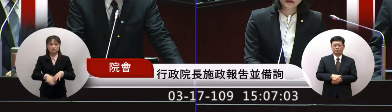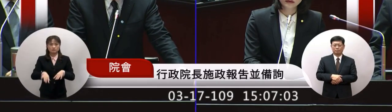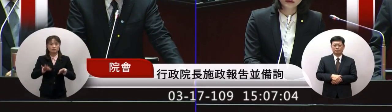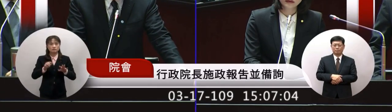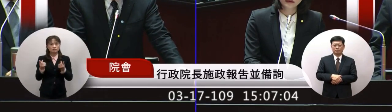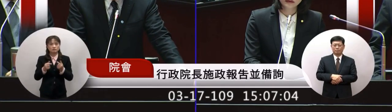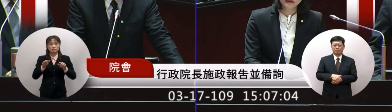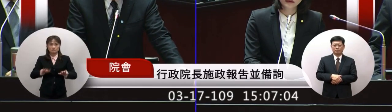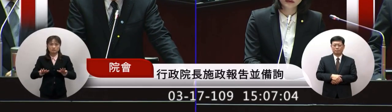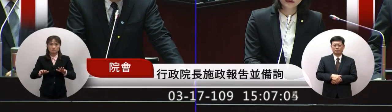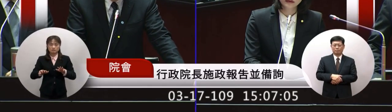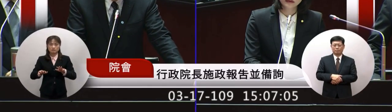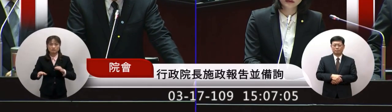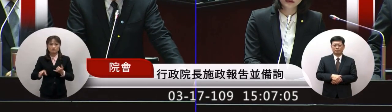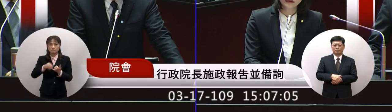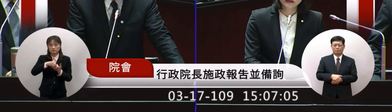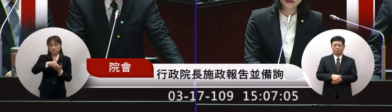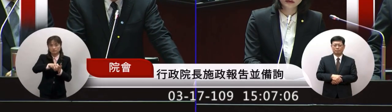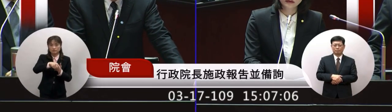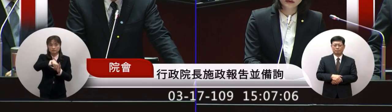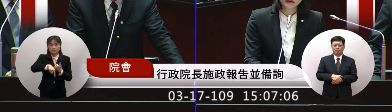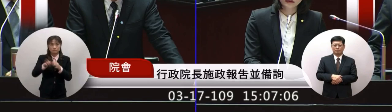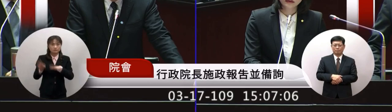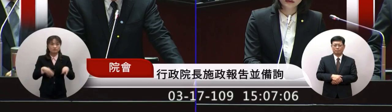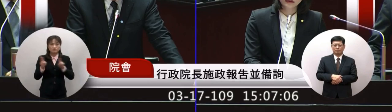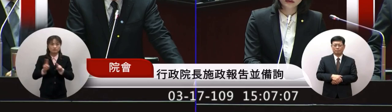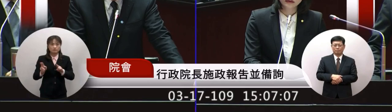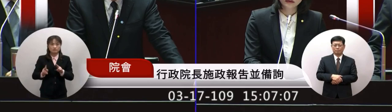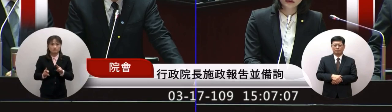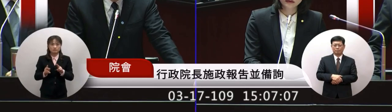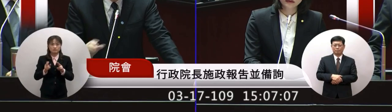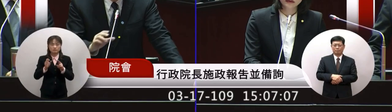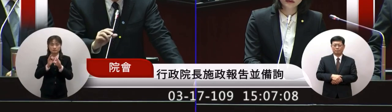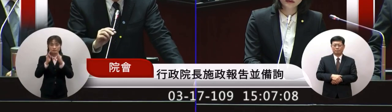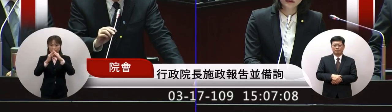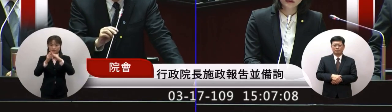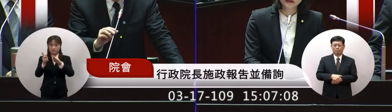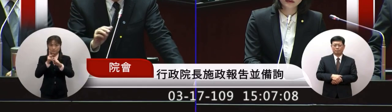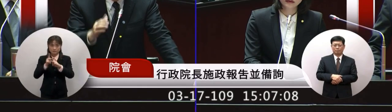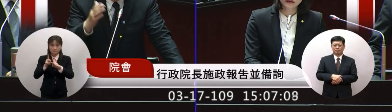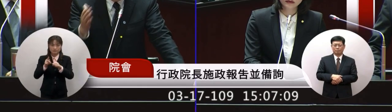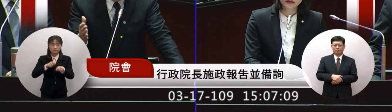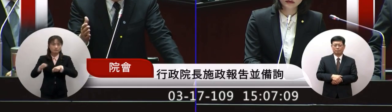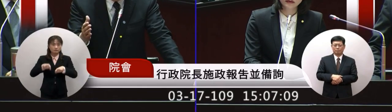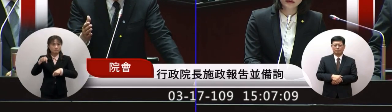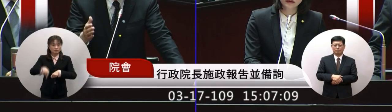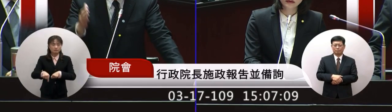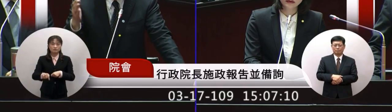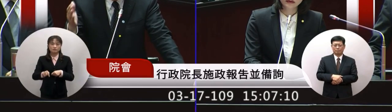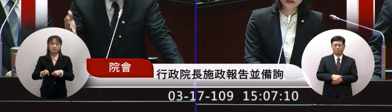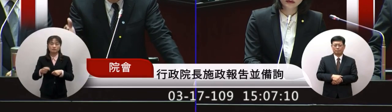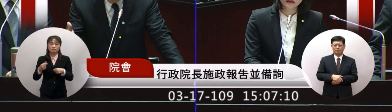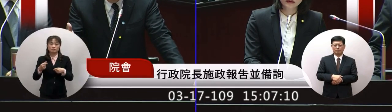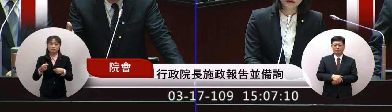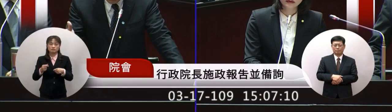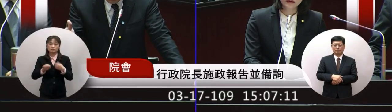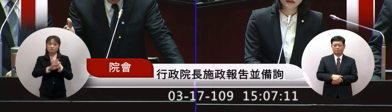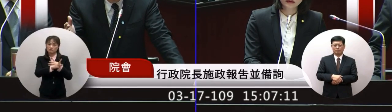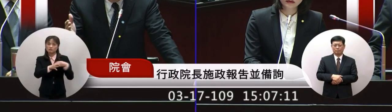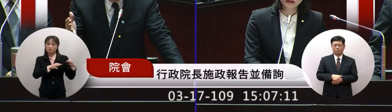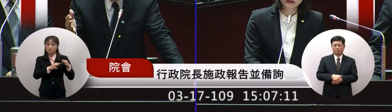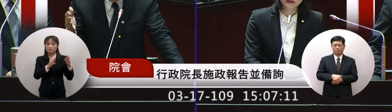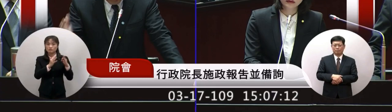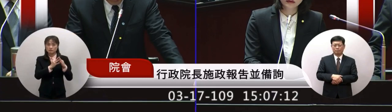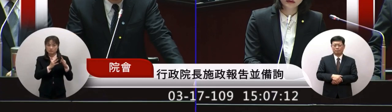岸风电所需要的很大笔的这些授信案件呢，已经逐步的不管由外商银行，然后接下来由这